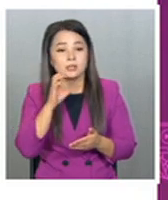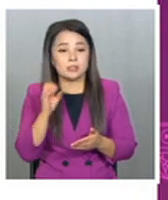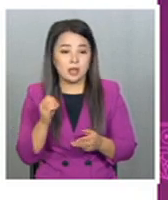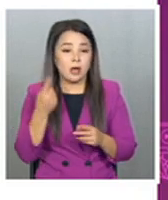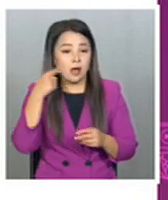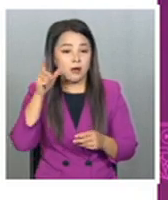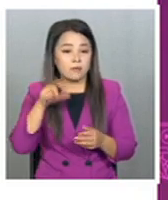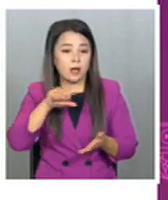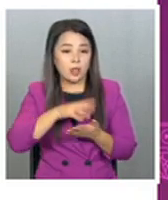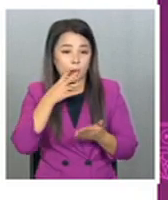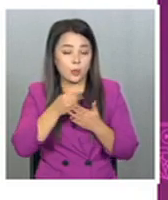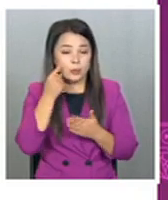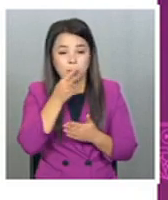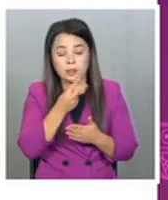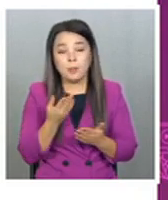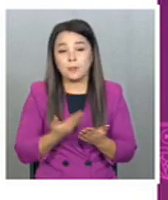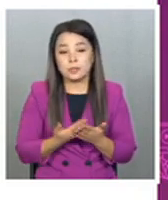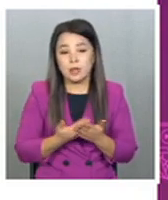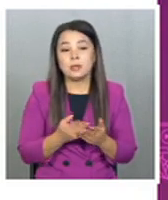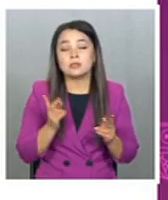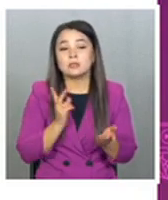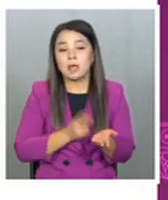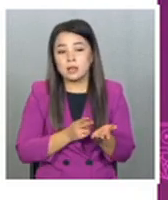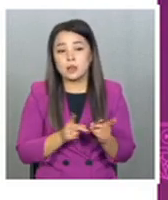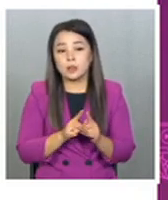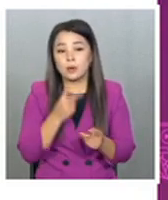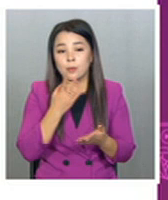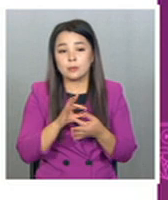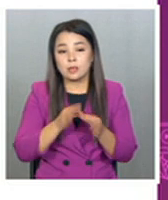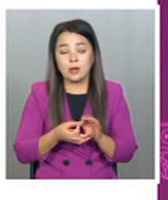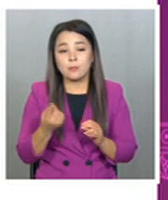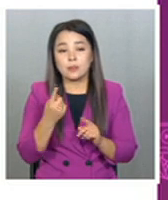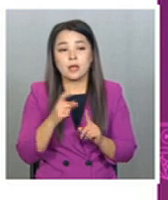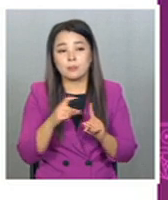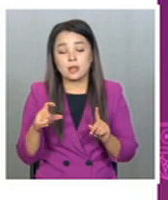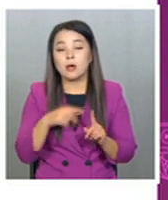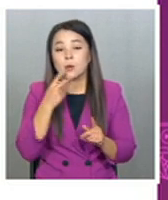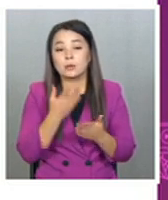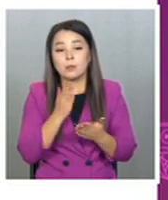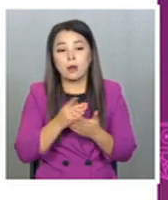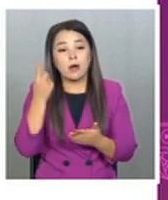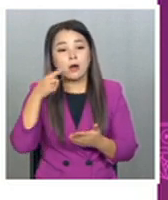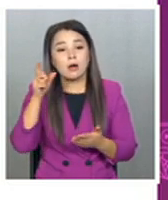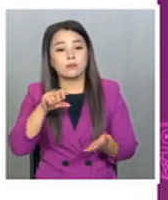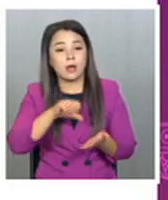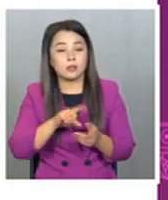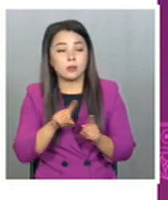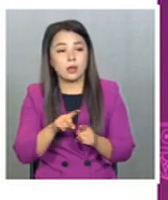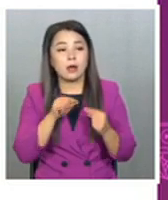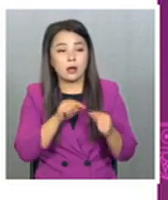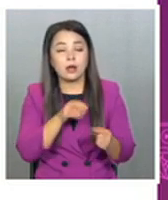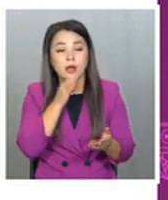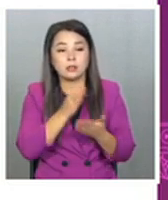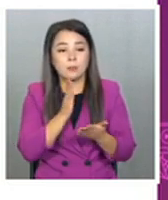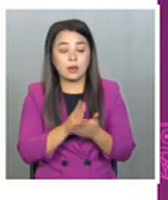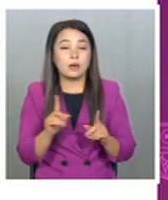Автор өз көзқарасын мысалдар, дәлелдер келтіріп, бірінші абзацта көрсетеді. Автор қарсы пікір білдіре алады, бірақ